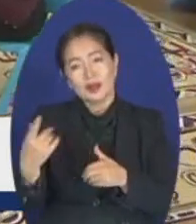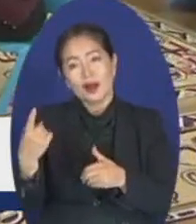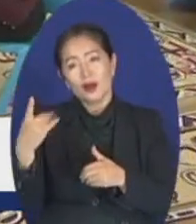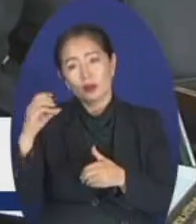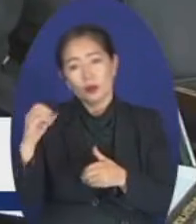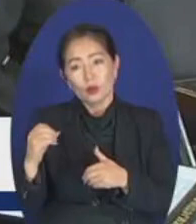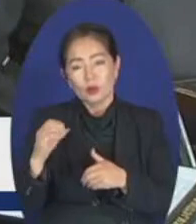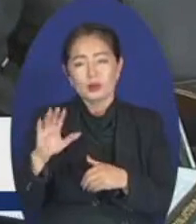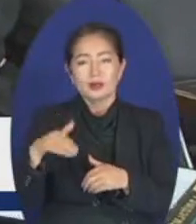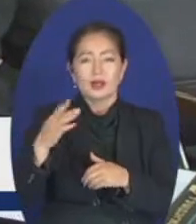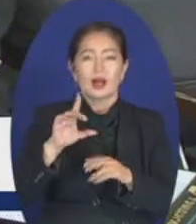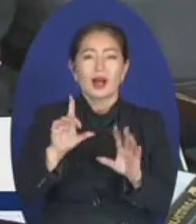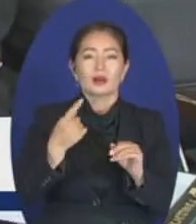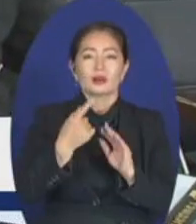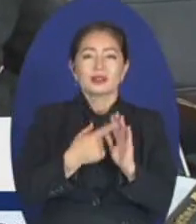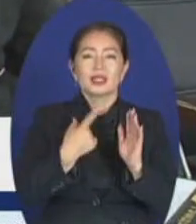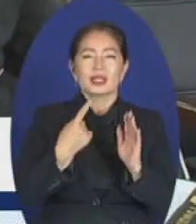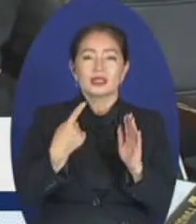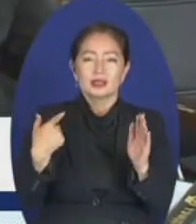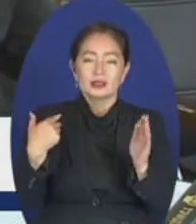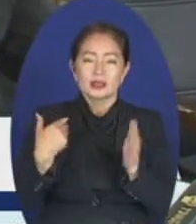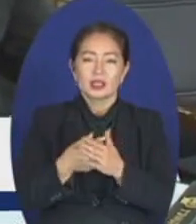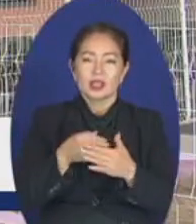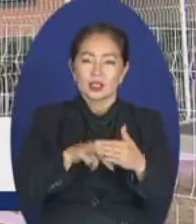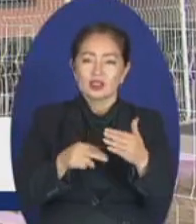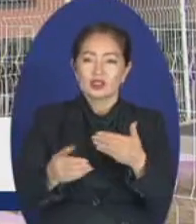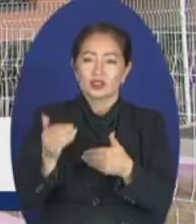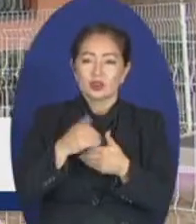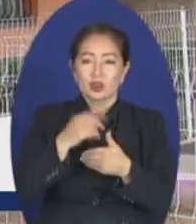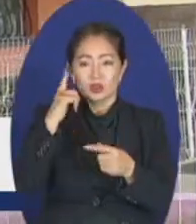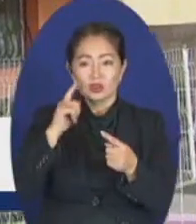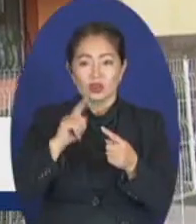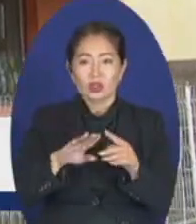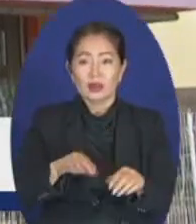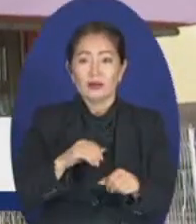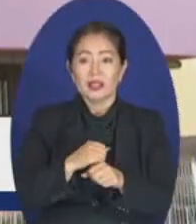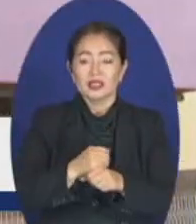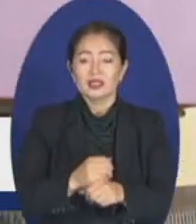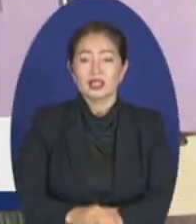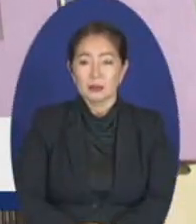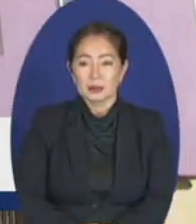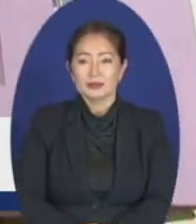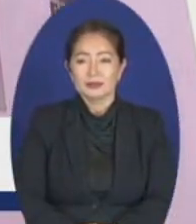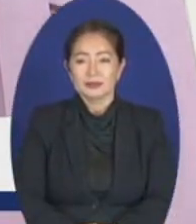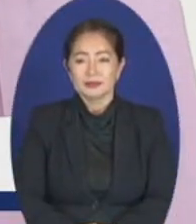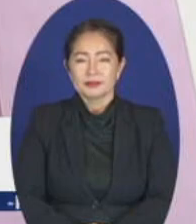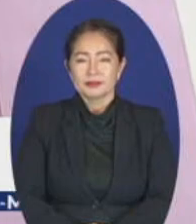15%-ийг 11 сарын 1 гэхэд үе шаттайгаар цэцэрлэгт бүрэн амруулах зорилт тавин ажиллаж байгаа юм байна.